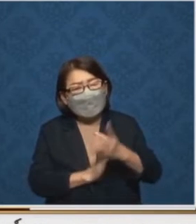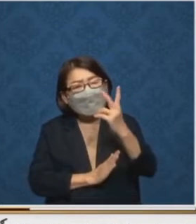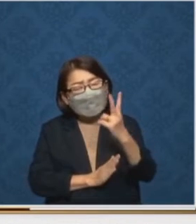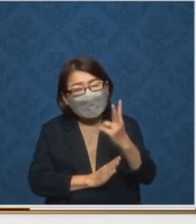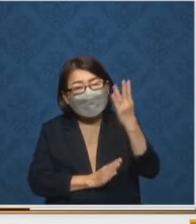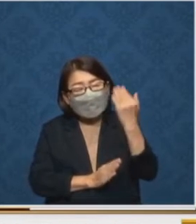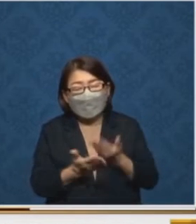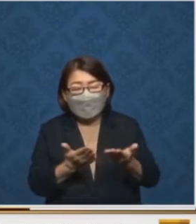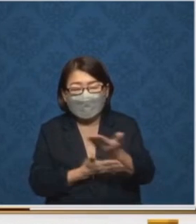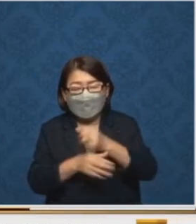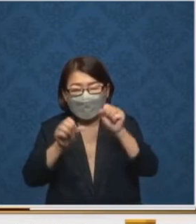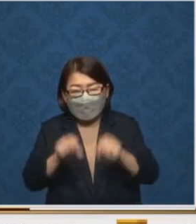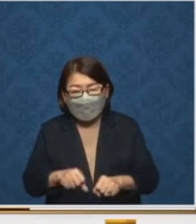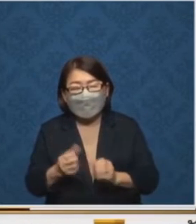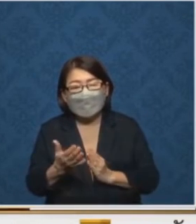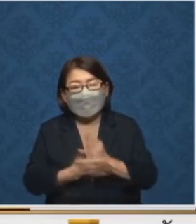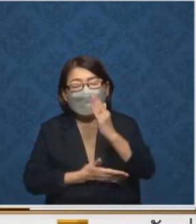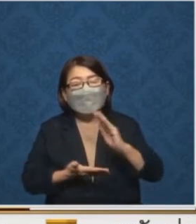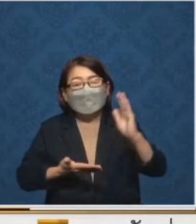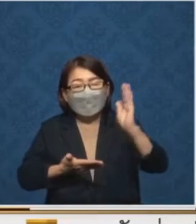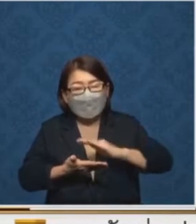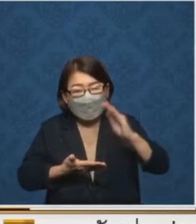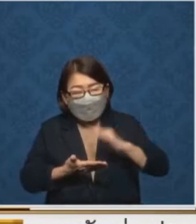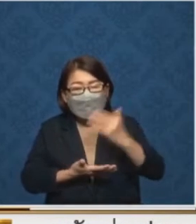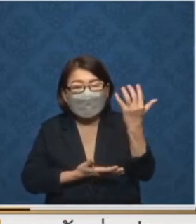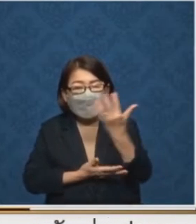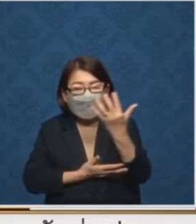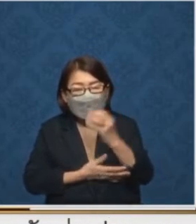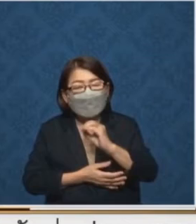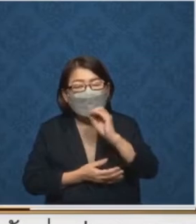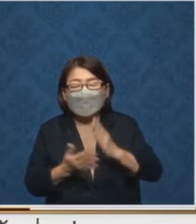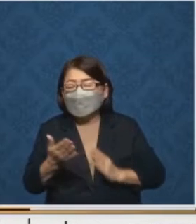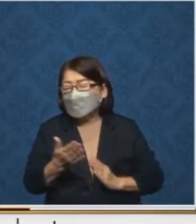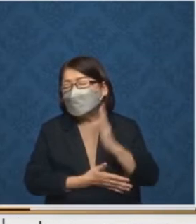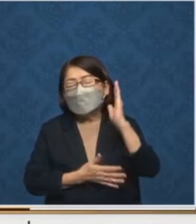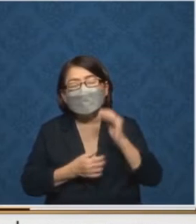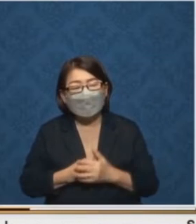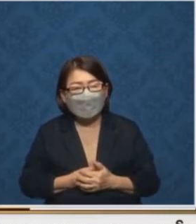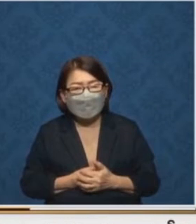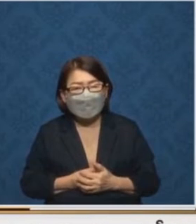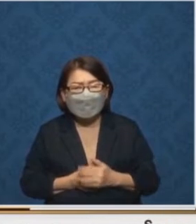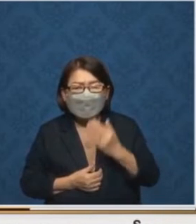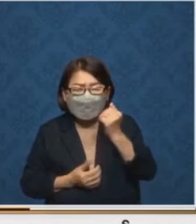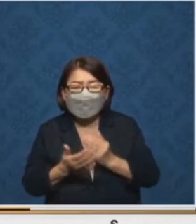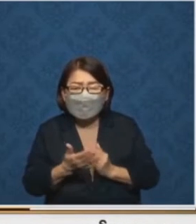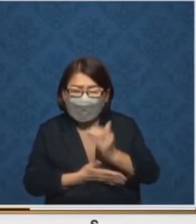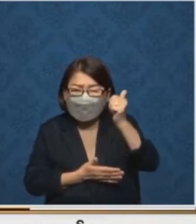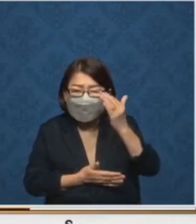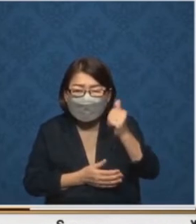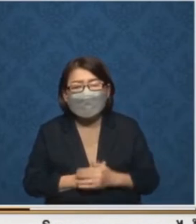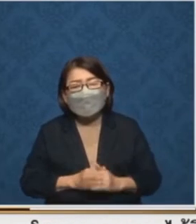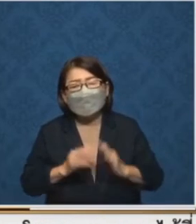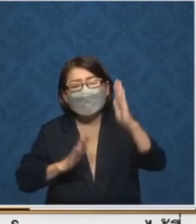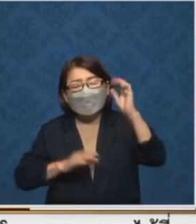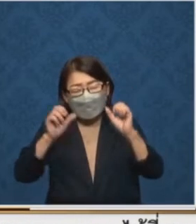านแต่ทานไปดูนะปัญหามัอยตรงไงครับแผนต่อไปครับในปี 6-2